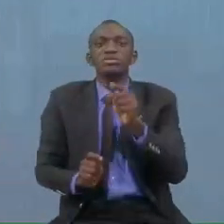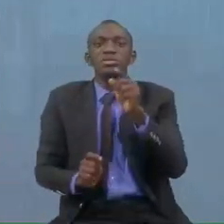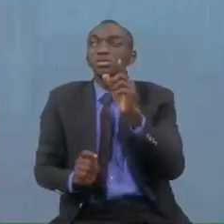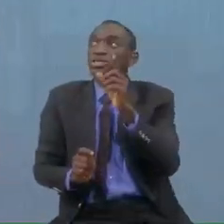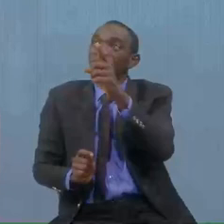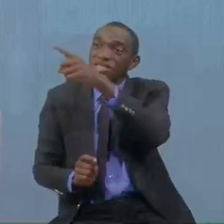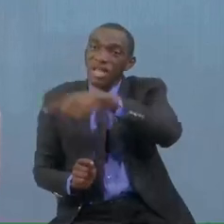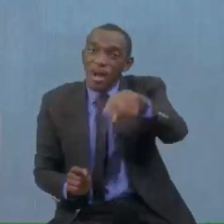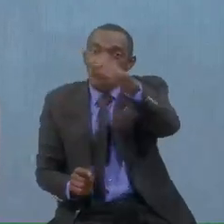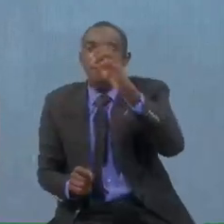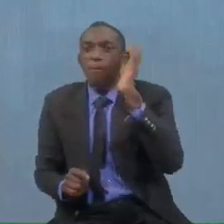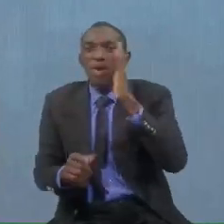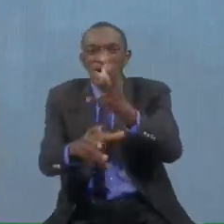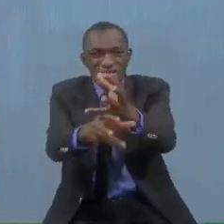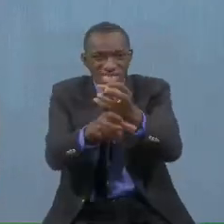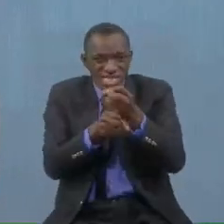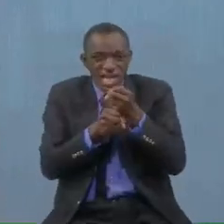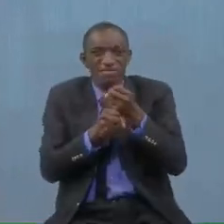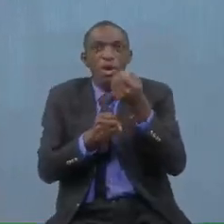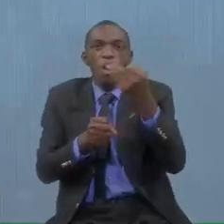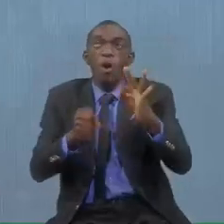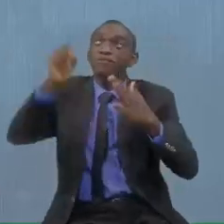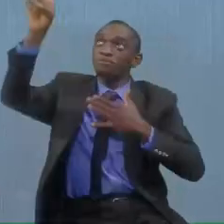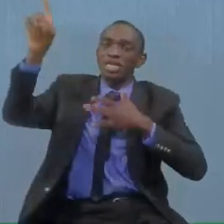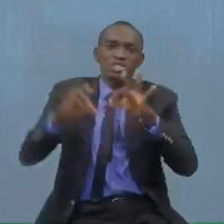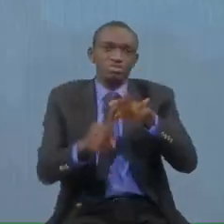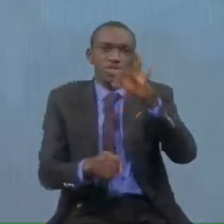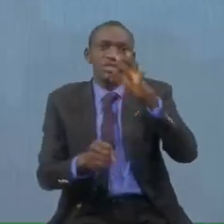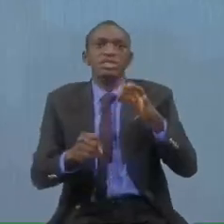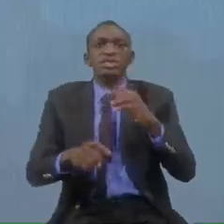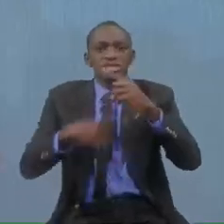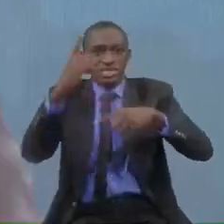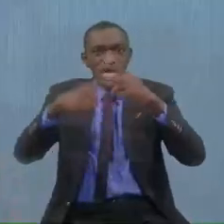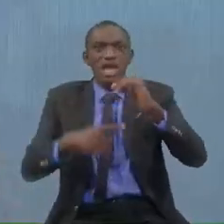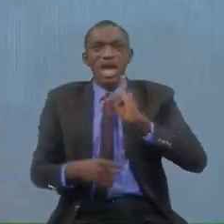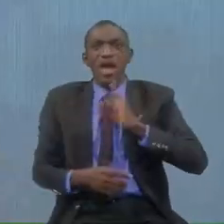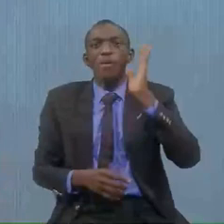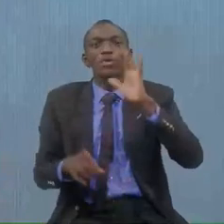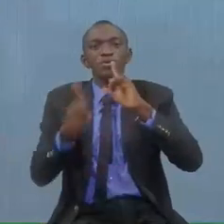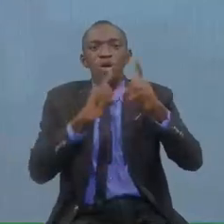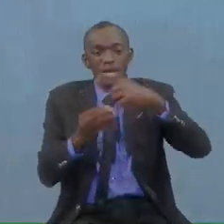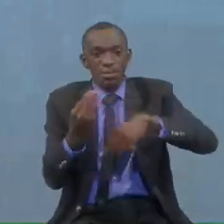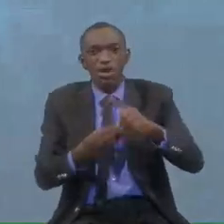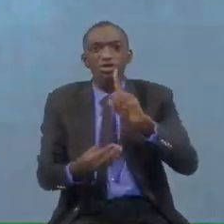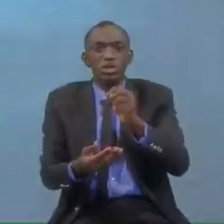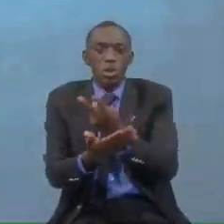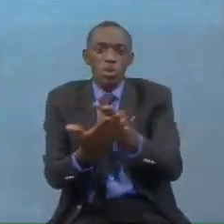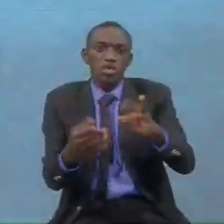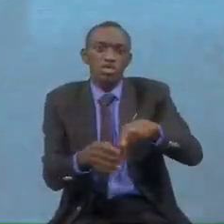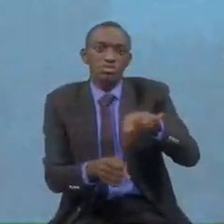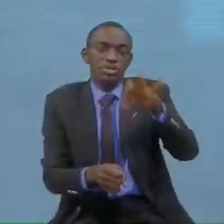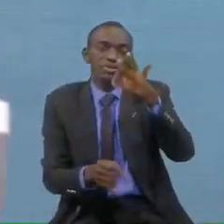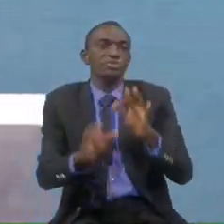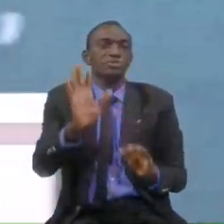ils recevront mon esprit. Et nous parlons du Saint-Esprit. Nous parlons du puissant